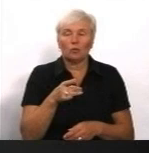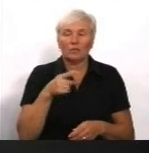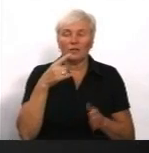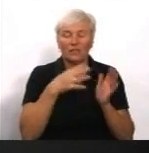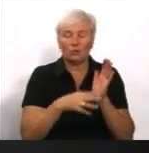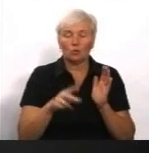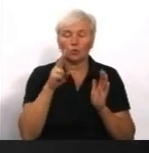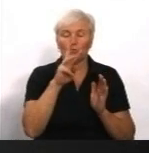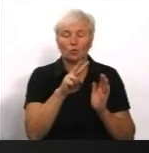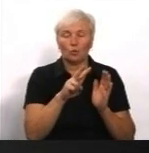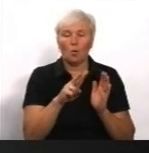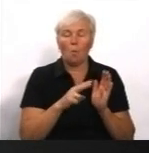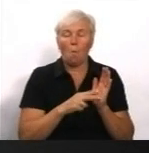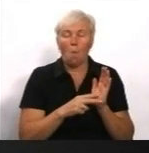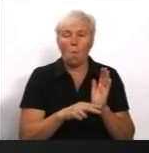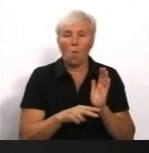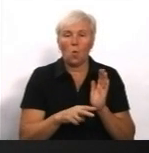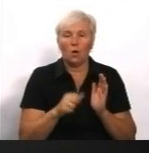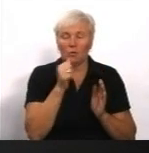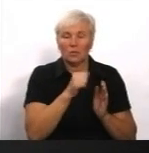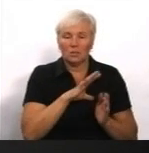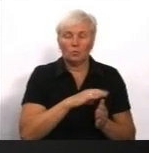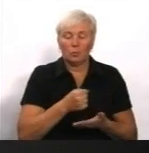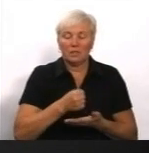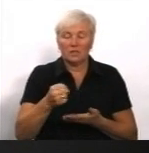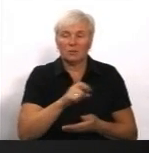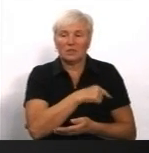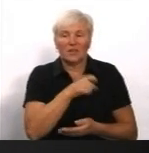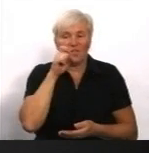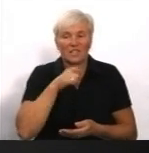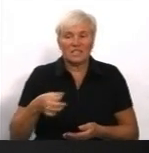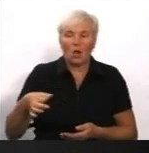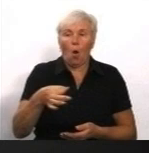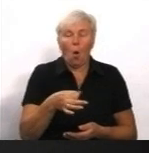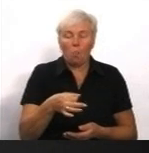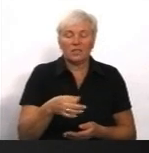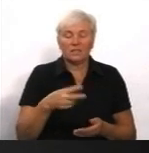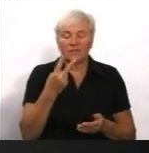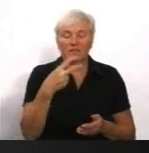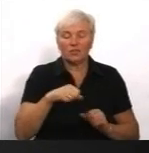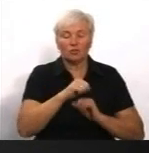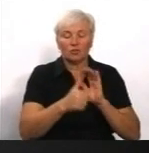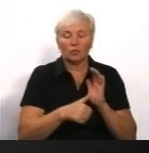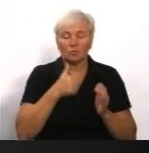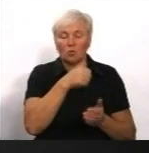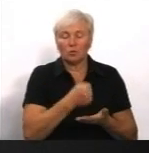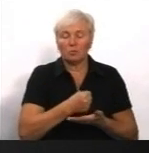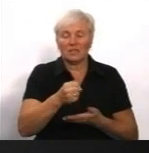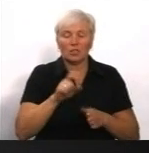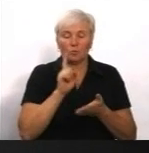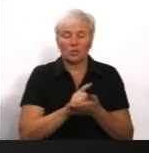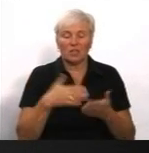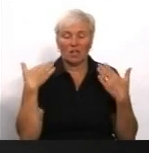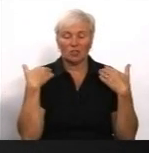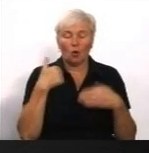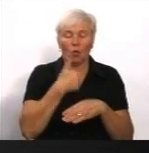1997-му призначений чільником служби ветеринарної медицини у Вінницькій області. У 2016 році призначений на посаду начальника